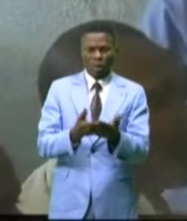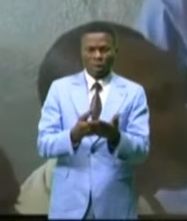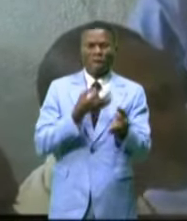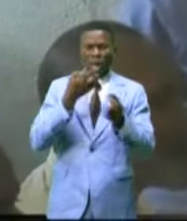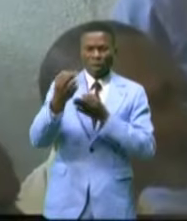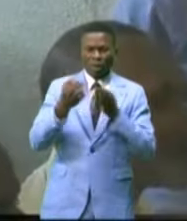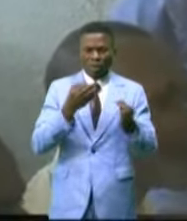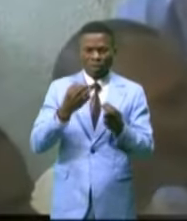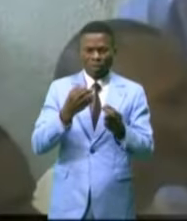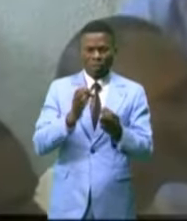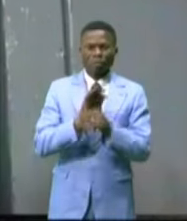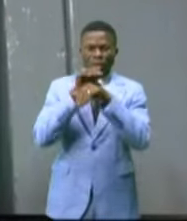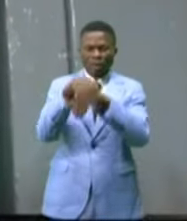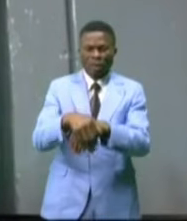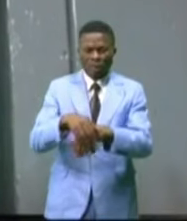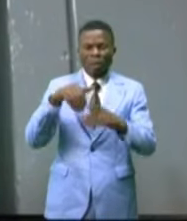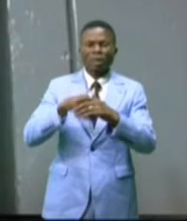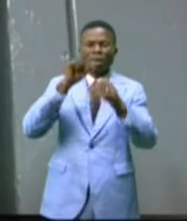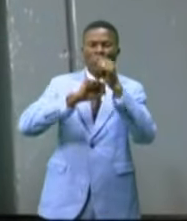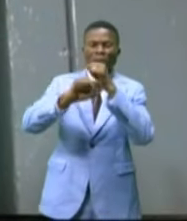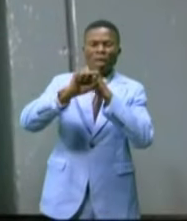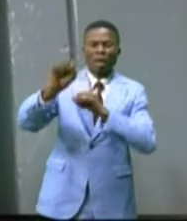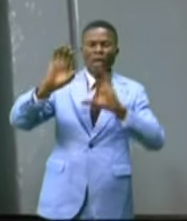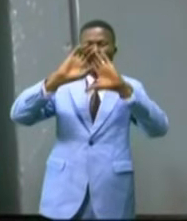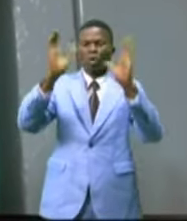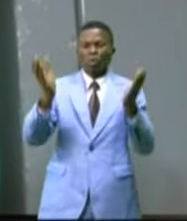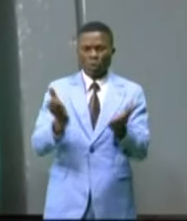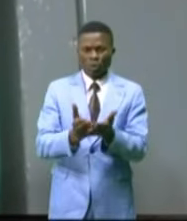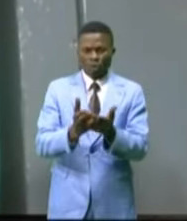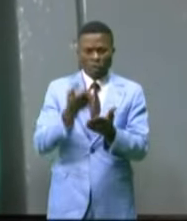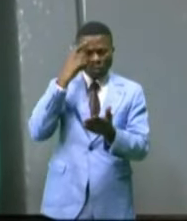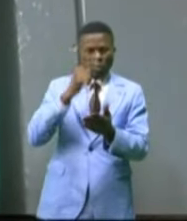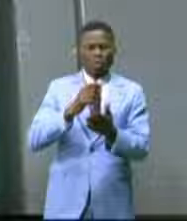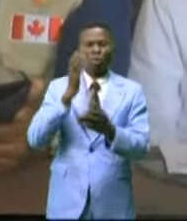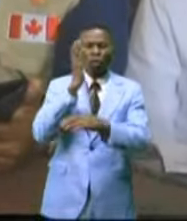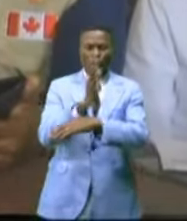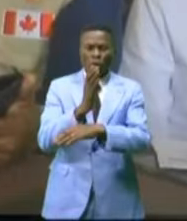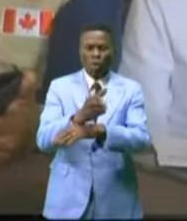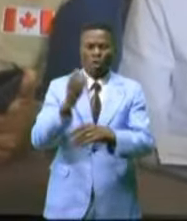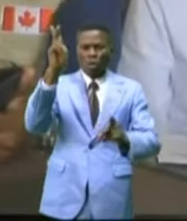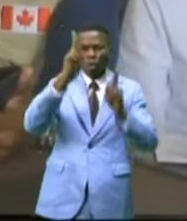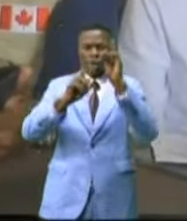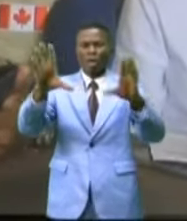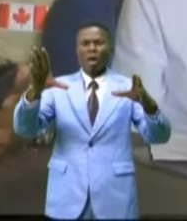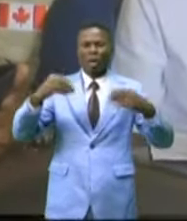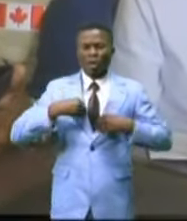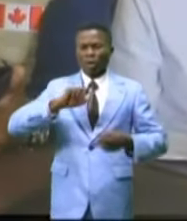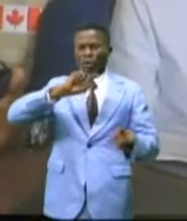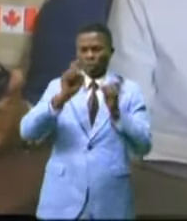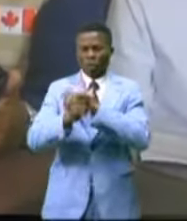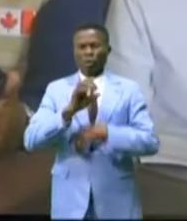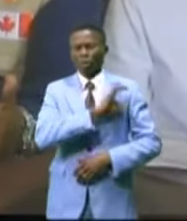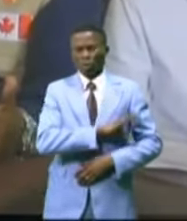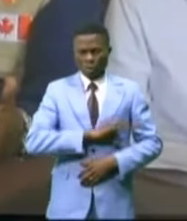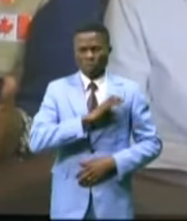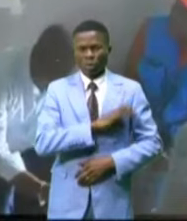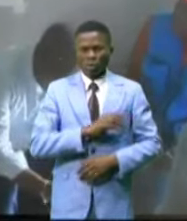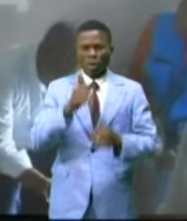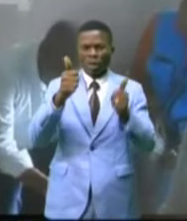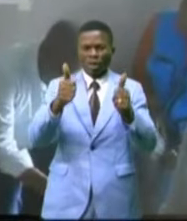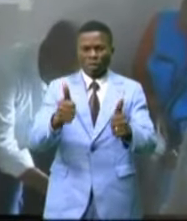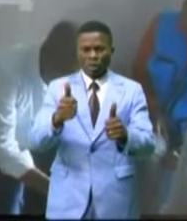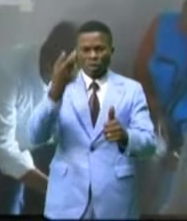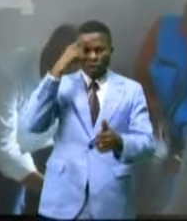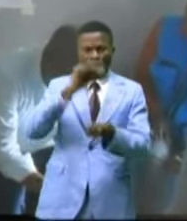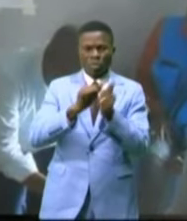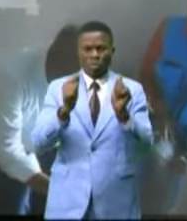qu'il s'impliquent dans la sensibilisation communautaire pour conscientiser lap population a adopté un changement de comportement positif sur